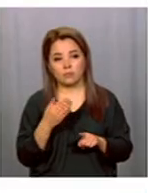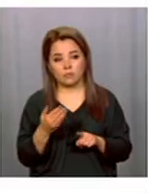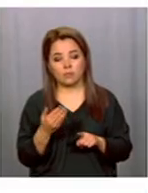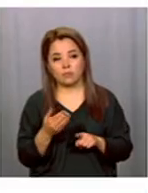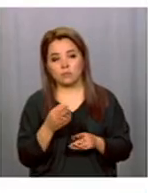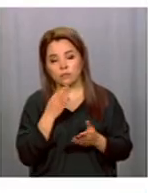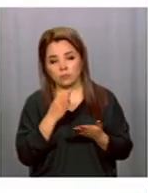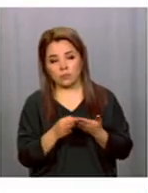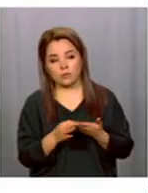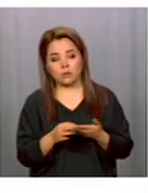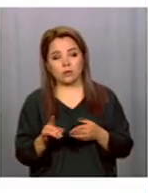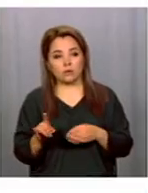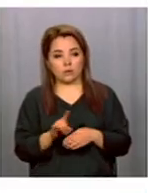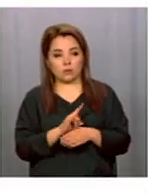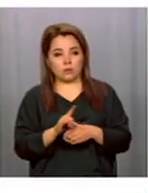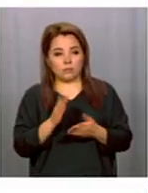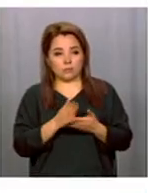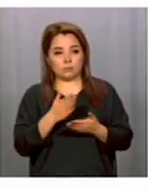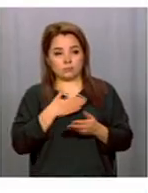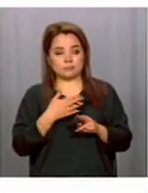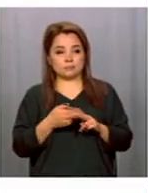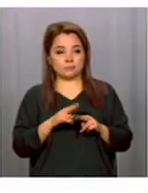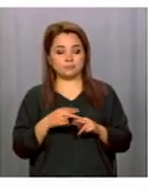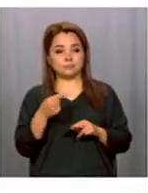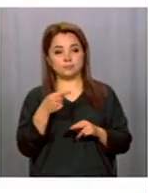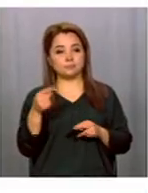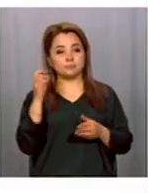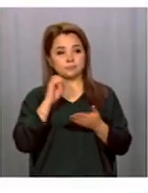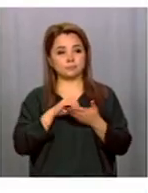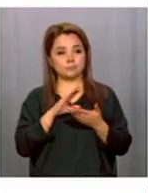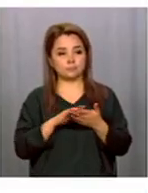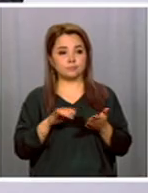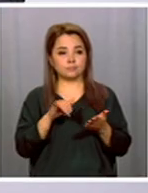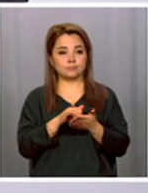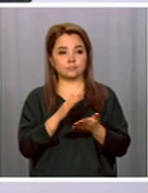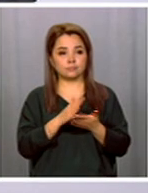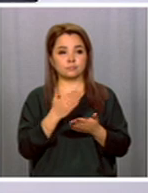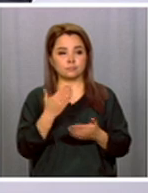кескініміз жалған екен. Сол үшін бізде минус таңбасы қойылады екен балалар.